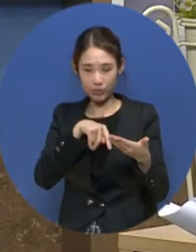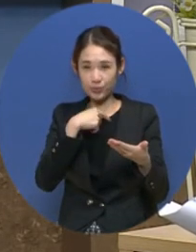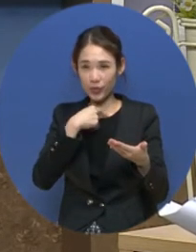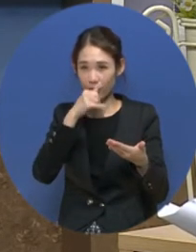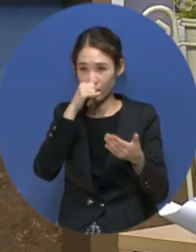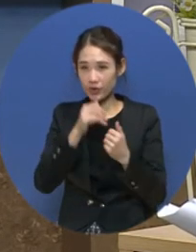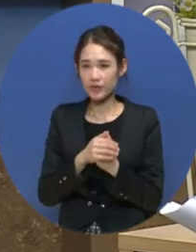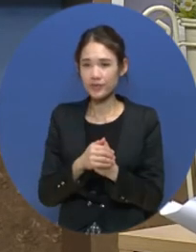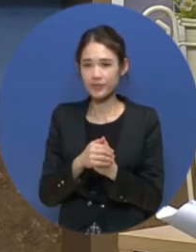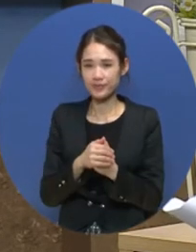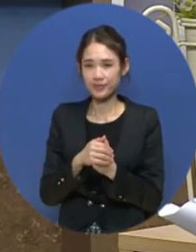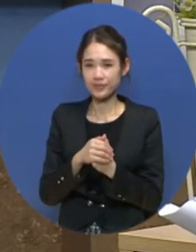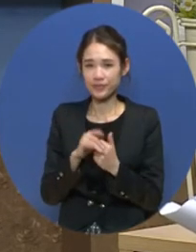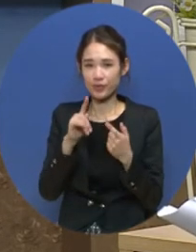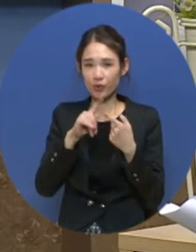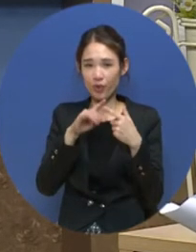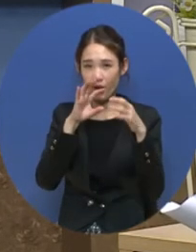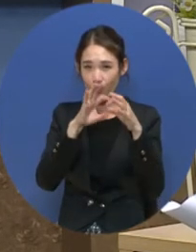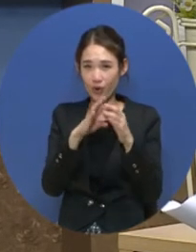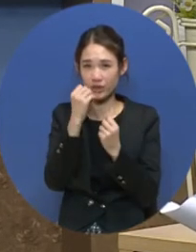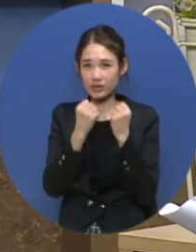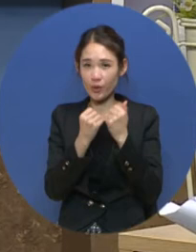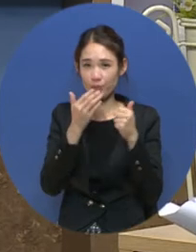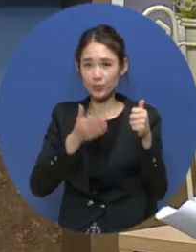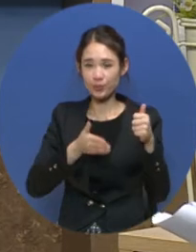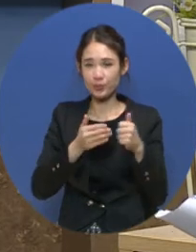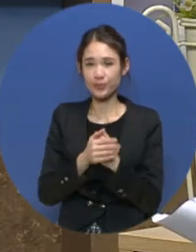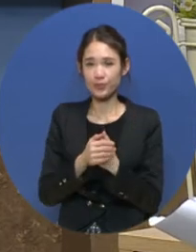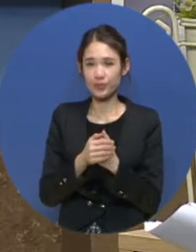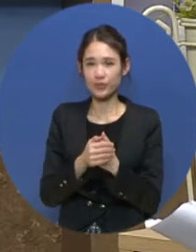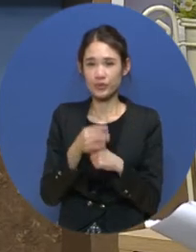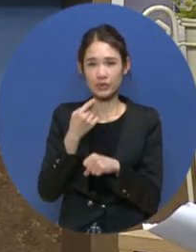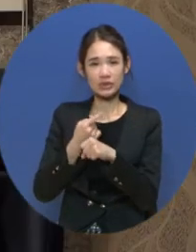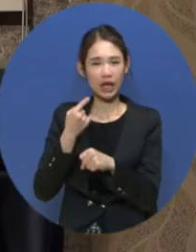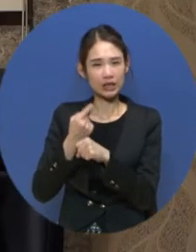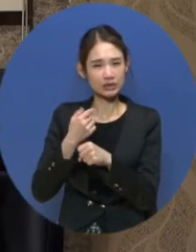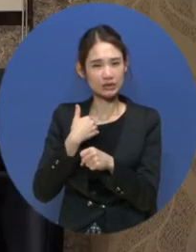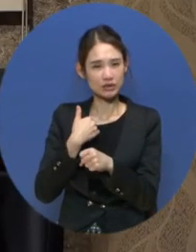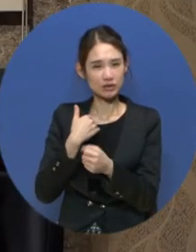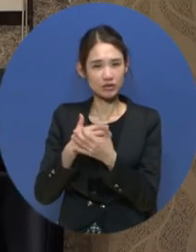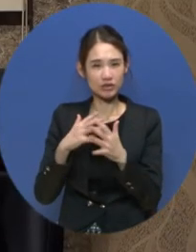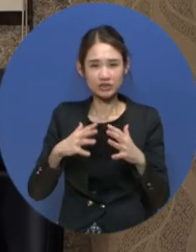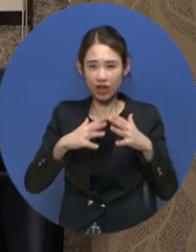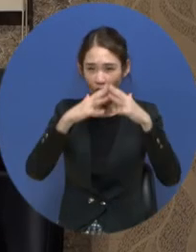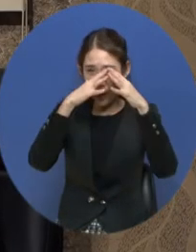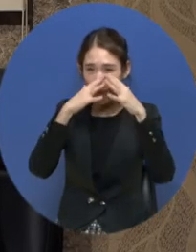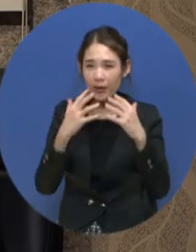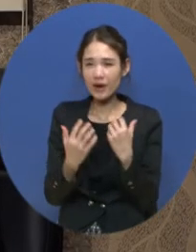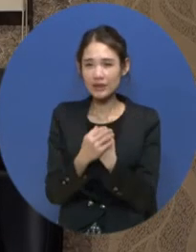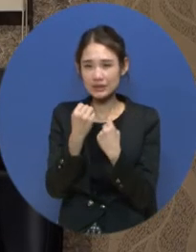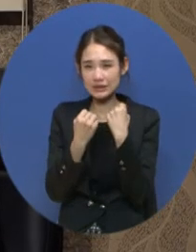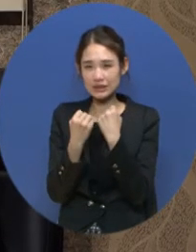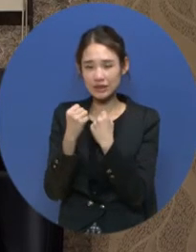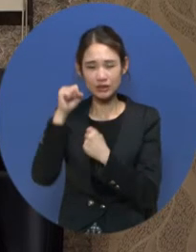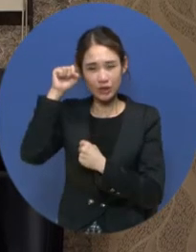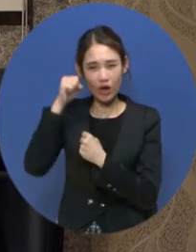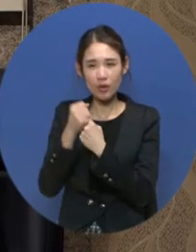접한 적이 있는데 이에 대해서도 설명을 부탁드리도록 하겠습니다. 그 작년에 우리가 천막 집회하면서 네. 여러 가지